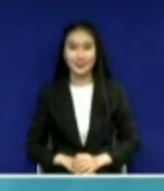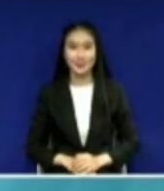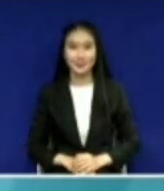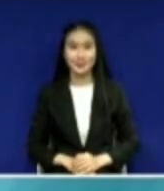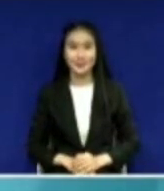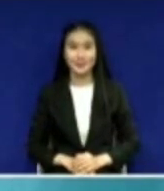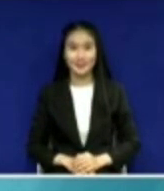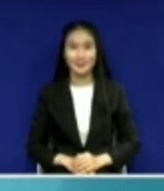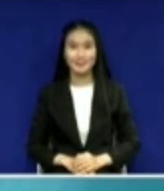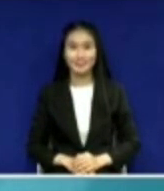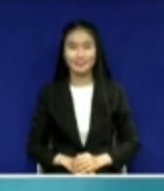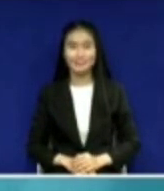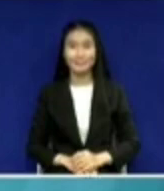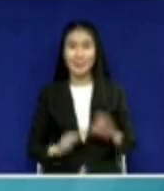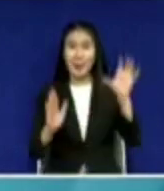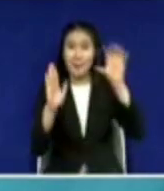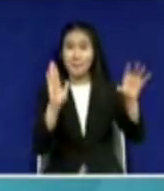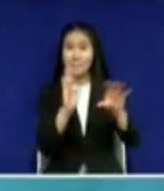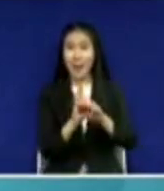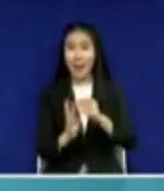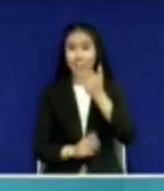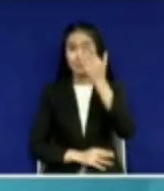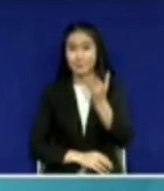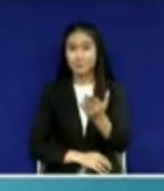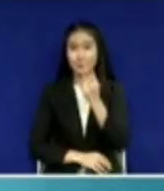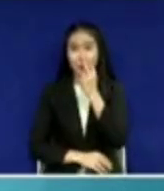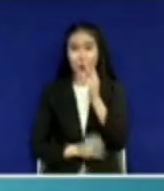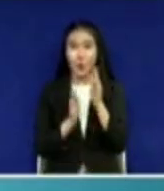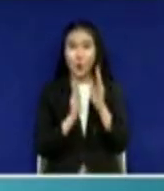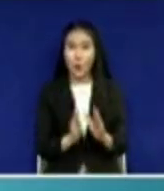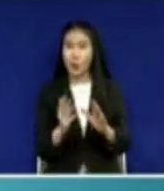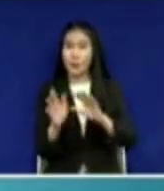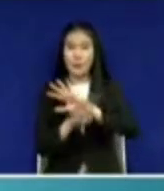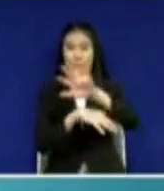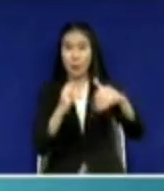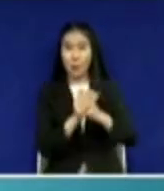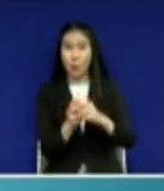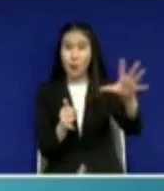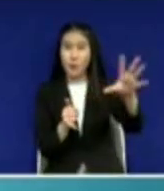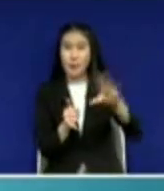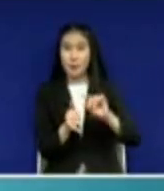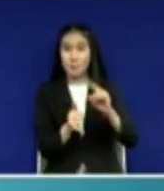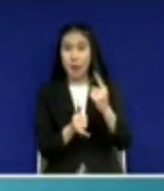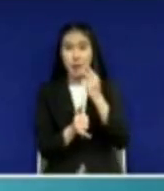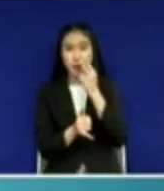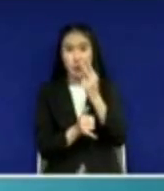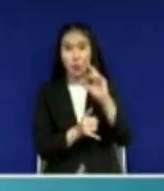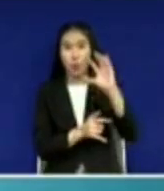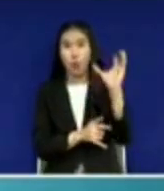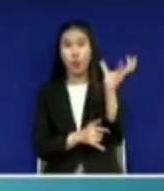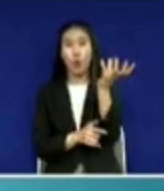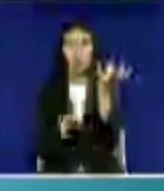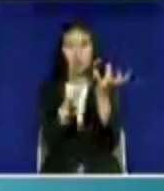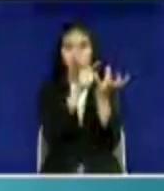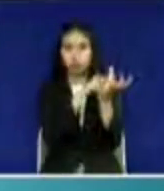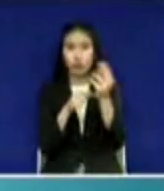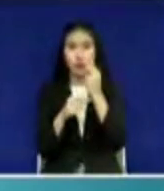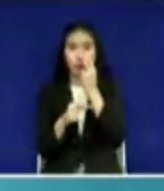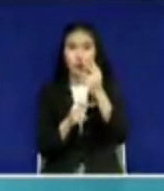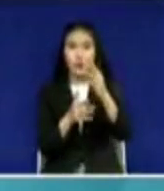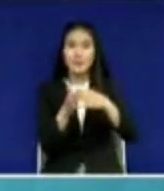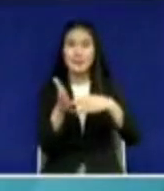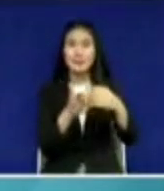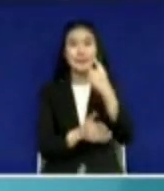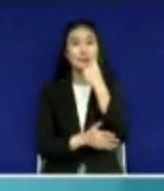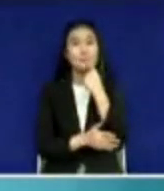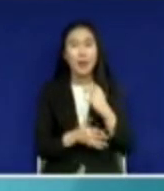กราฟนี้นะคะเป็นกราฟแสดงจำนวนผู้ป่วยรายใหม่ทั่วโลกนะคะจำแนกตามประเทศค่ะจะเห็นว่าในเส้นกราฟสีแดงนะคะ